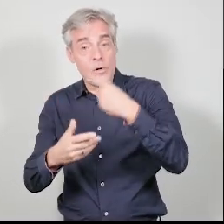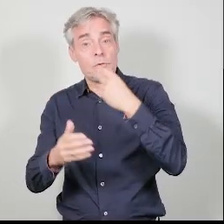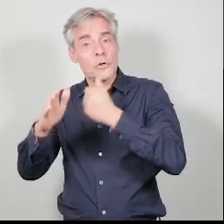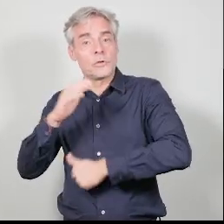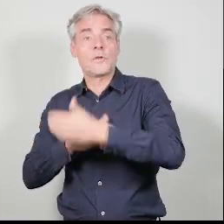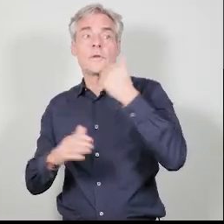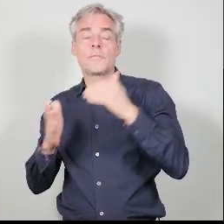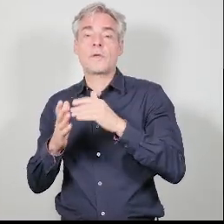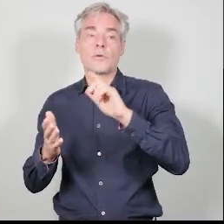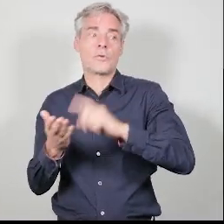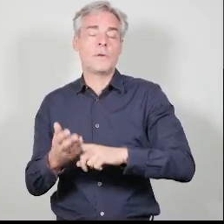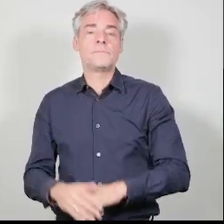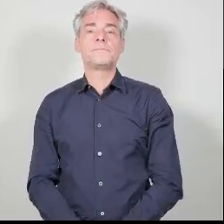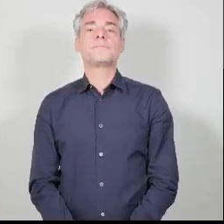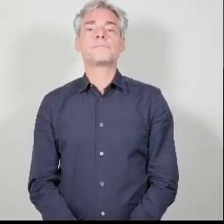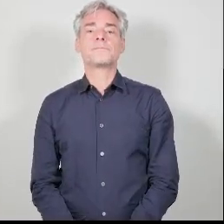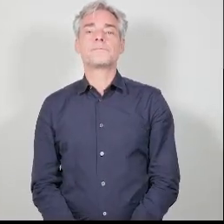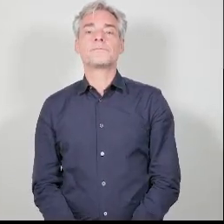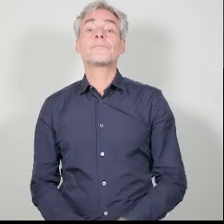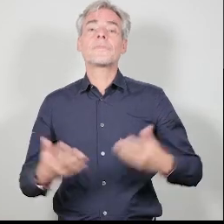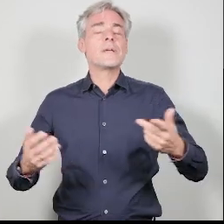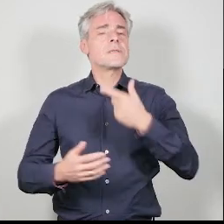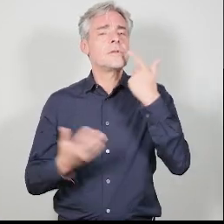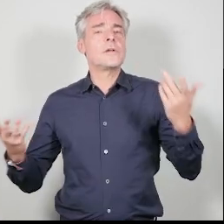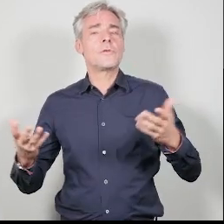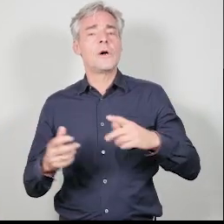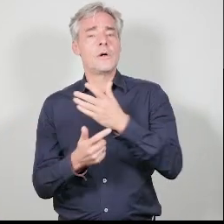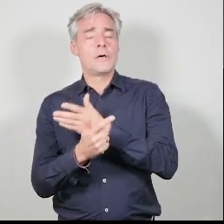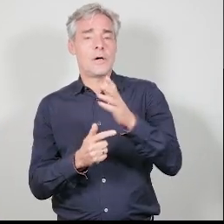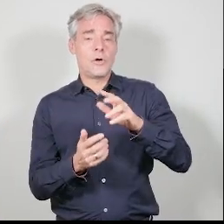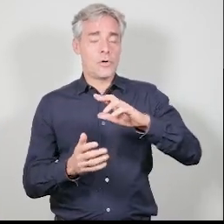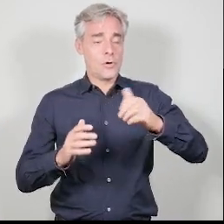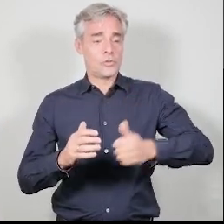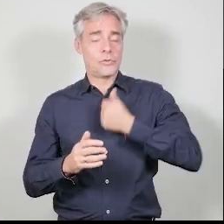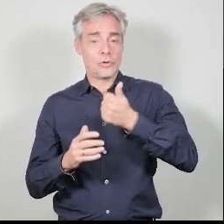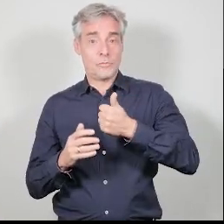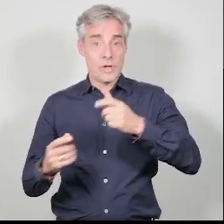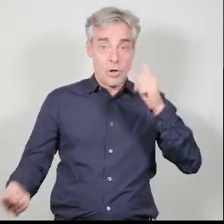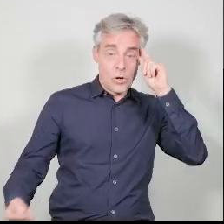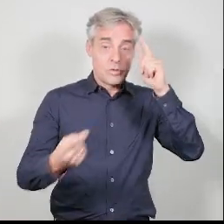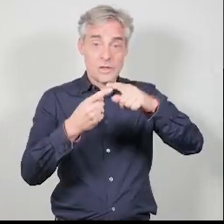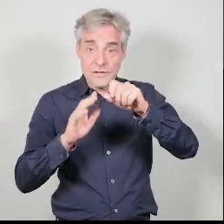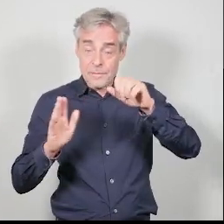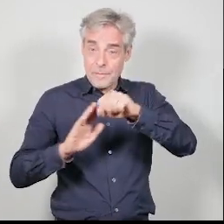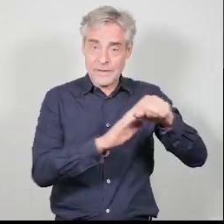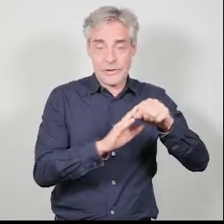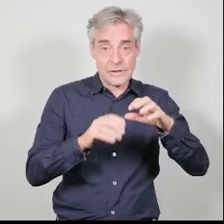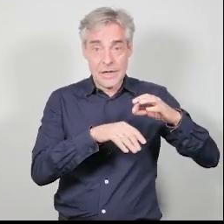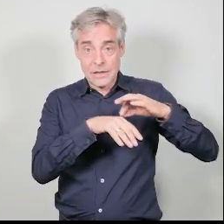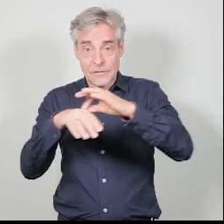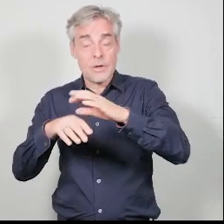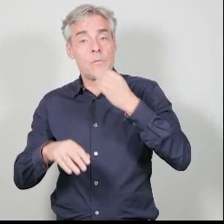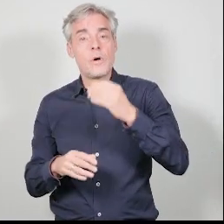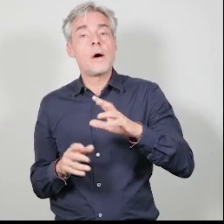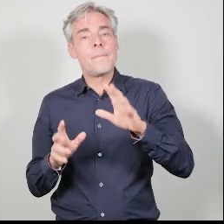autonomie et leurs droits. Donc ça suppose en fait de faire de l'autonomie l'horizon du travail d'accompagnement, sans en